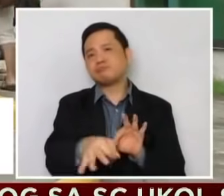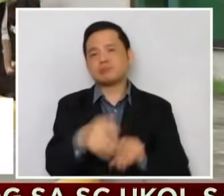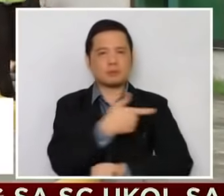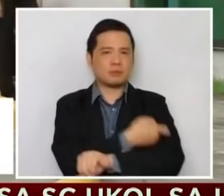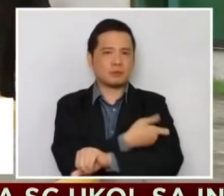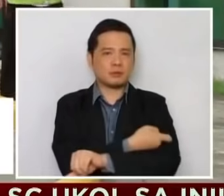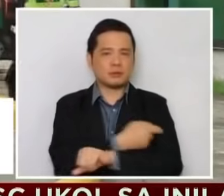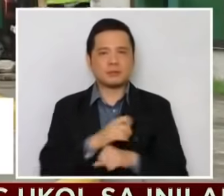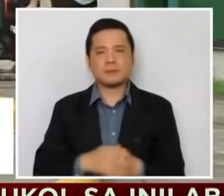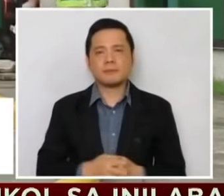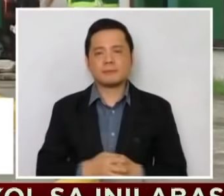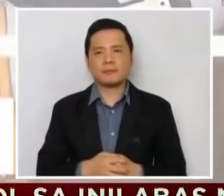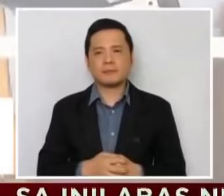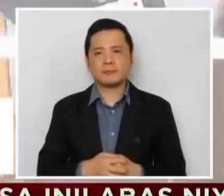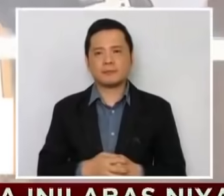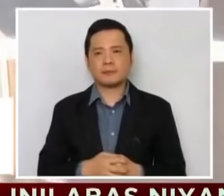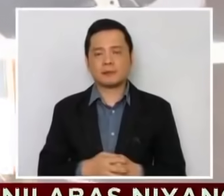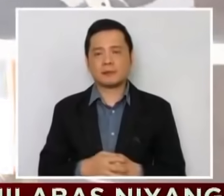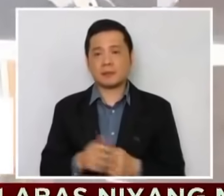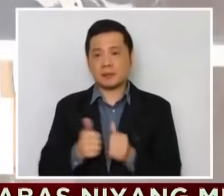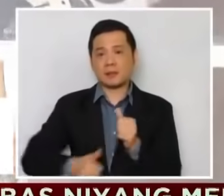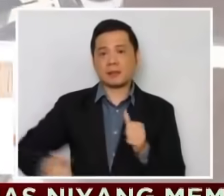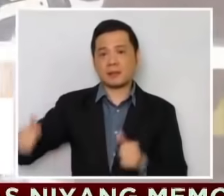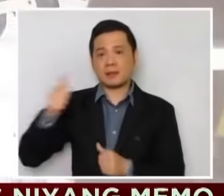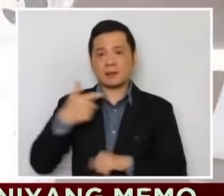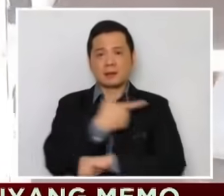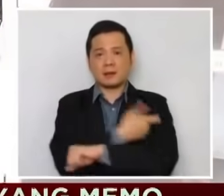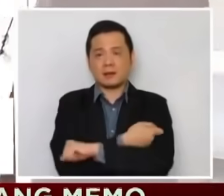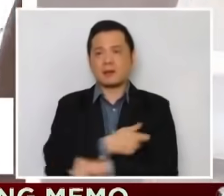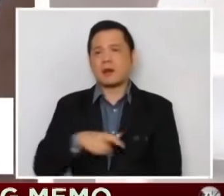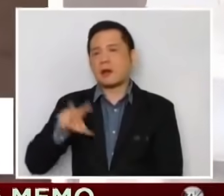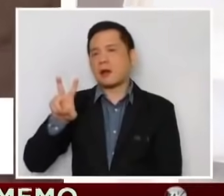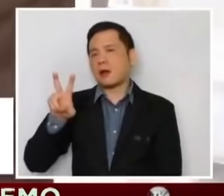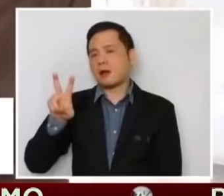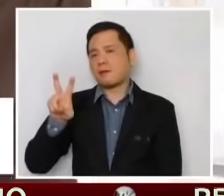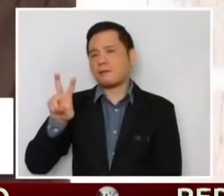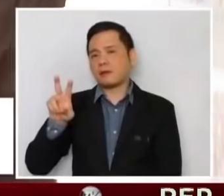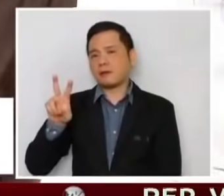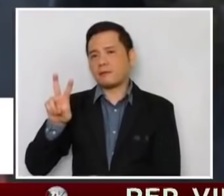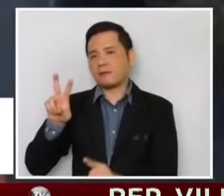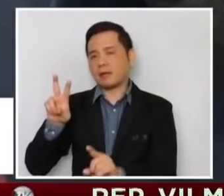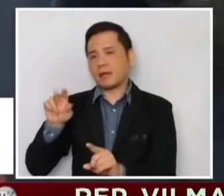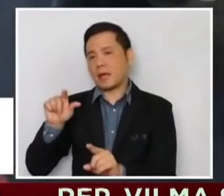Inalmahan din ni Vaccine Czar Carlito Galvez ang pag-aaral. Ang ating death rate is only